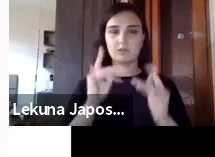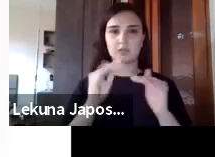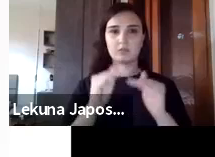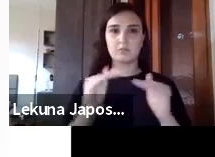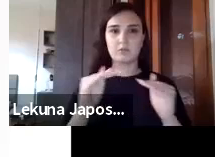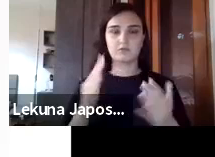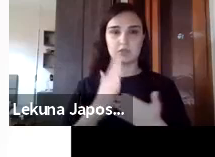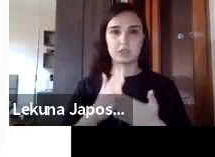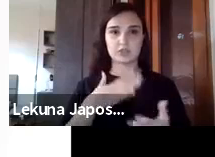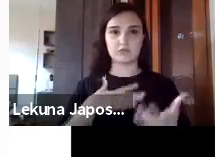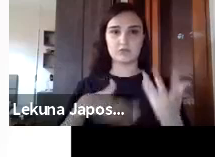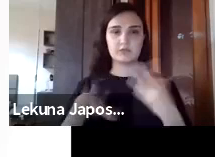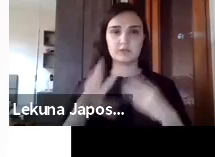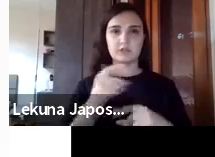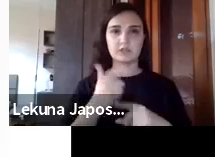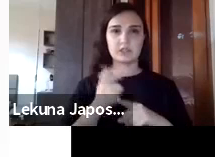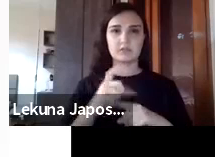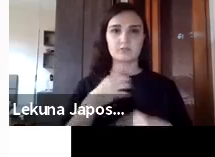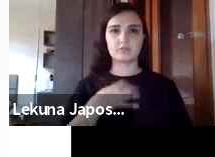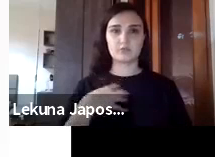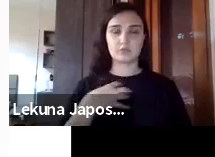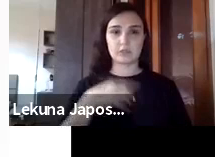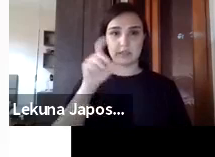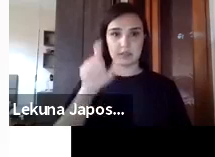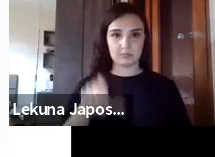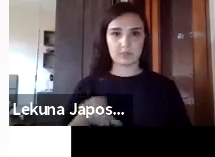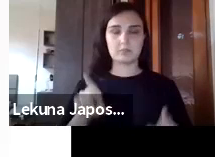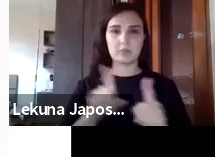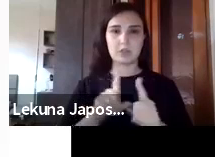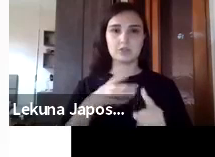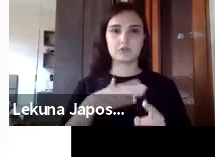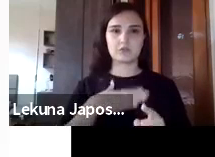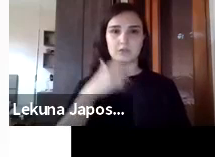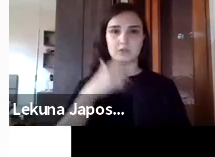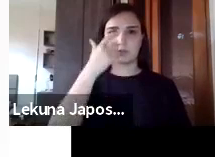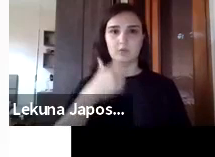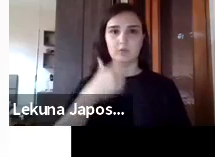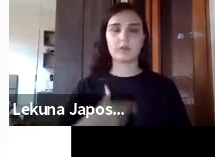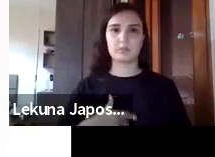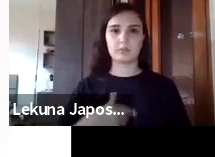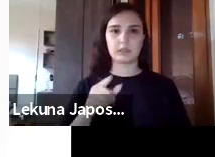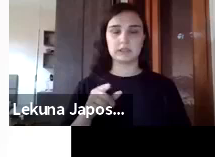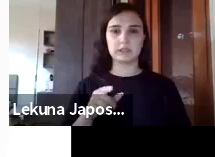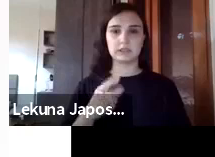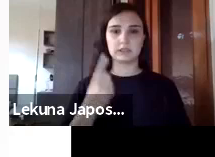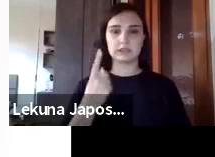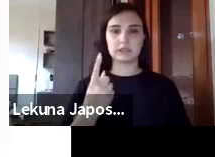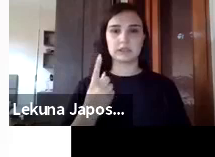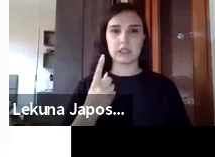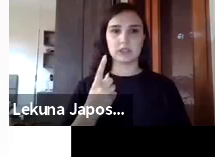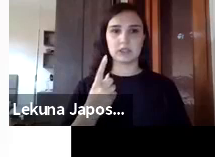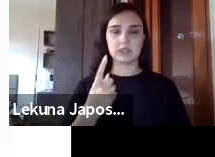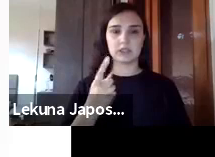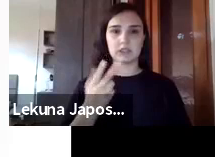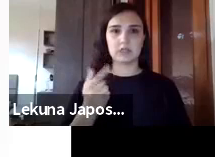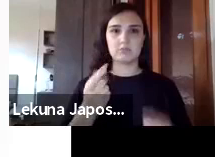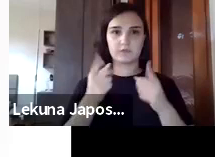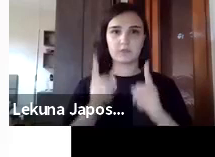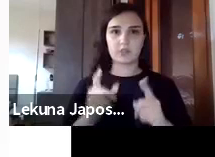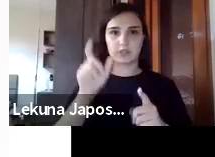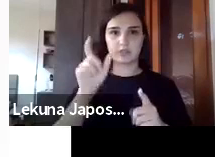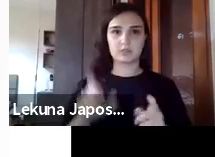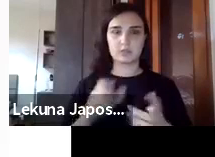შეიძლება ყველაზე მნიშვნელოვანი ადამიანი ჩვენ ცხოვრებაში, მაინც ჩვენი პიროვნება არ დაიყვანება ამ ერთ როლზე და ნამდვილად ადამიანს